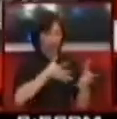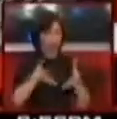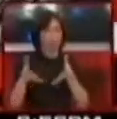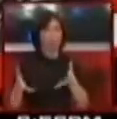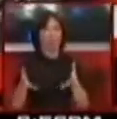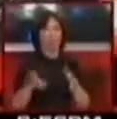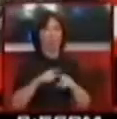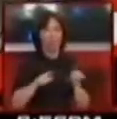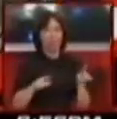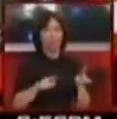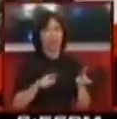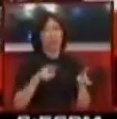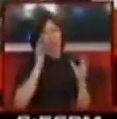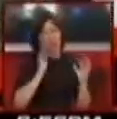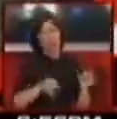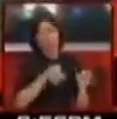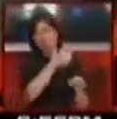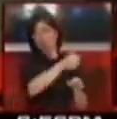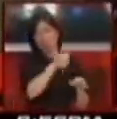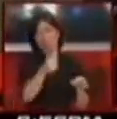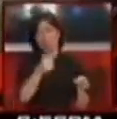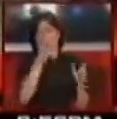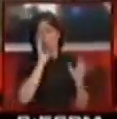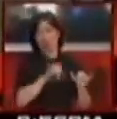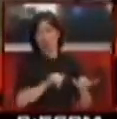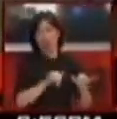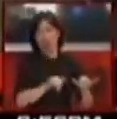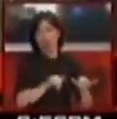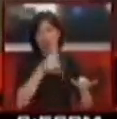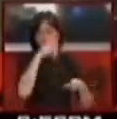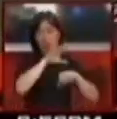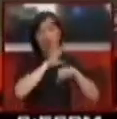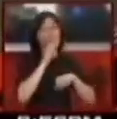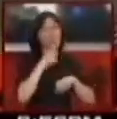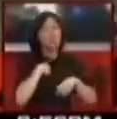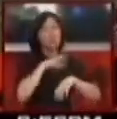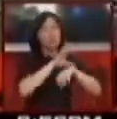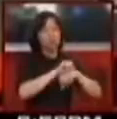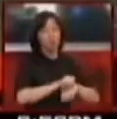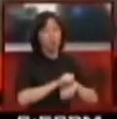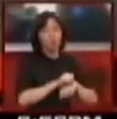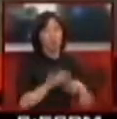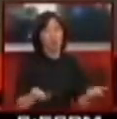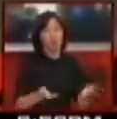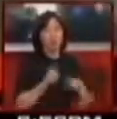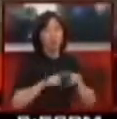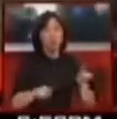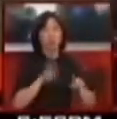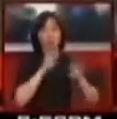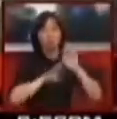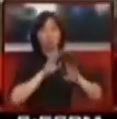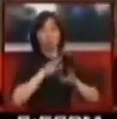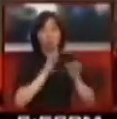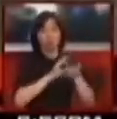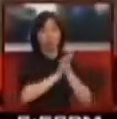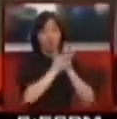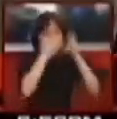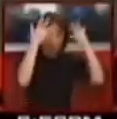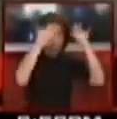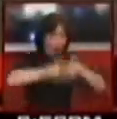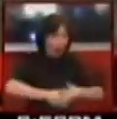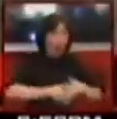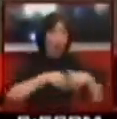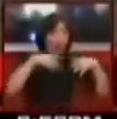iba, pinipili nila manating na doon dahil sanay na raw sila sa ganitong klaseng baha at sitwasyon. At problema, kapag gumabi na at wala pa ng